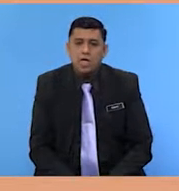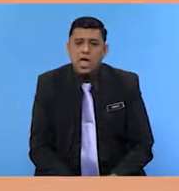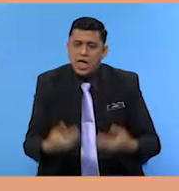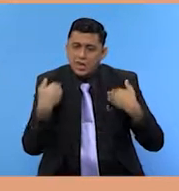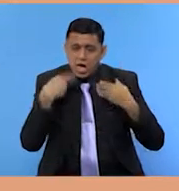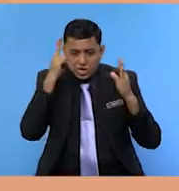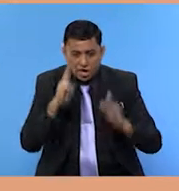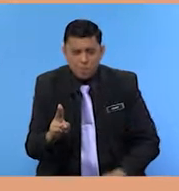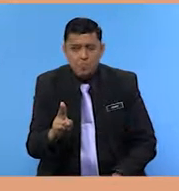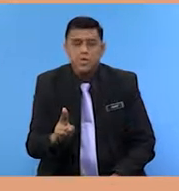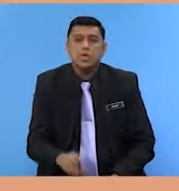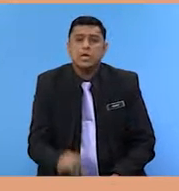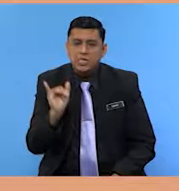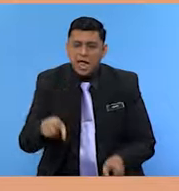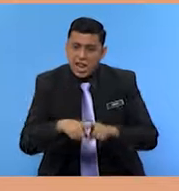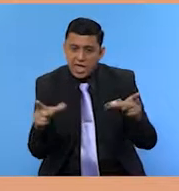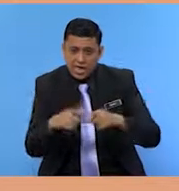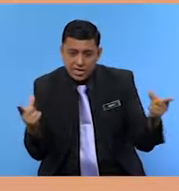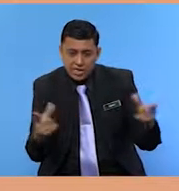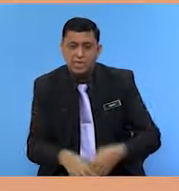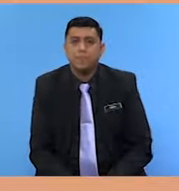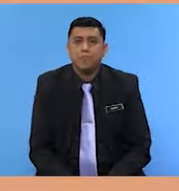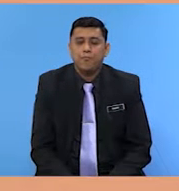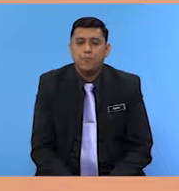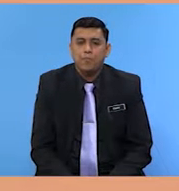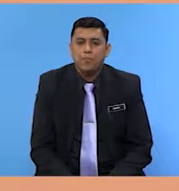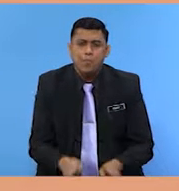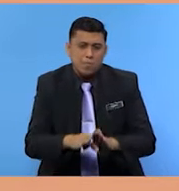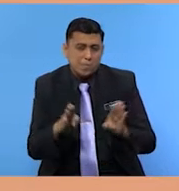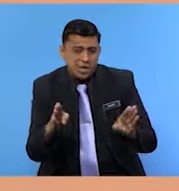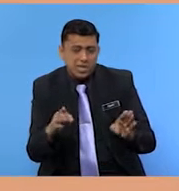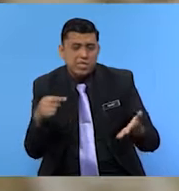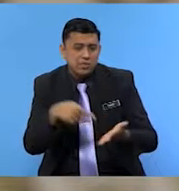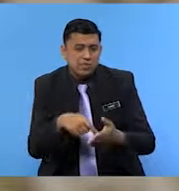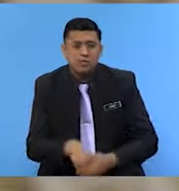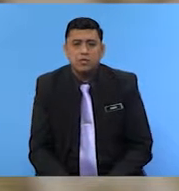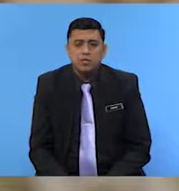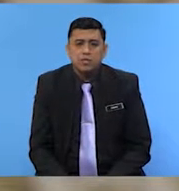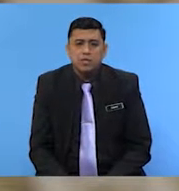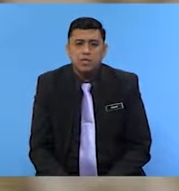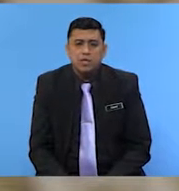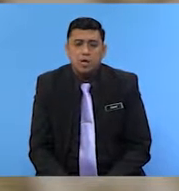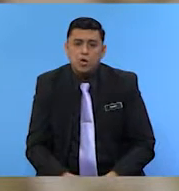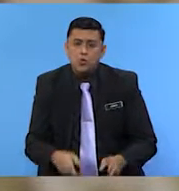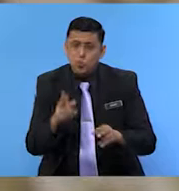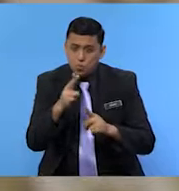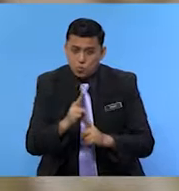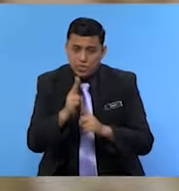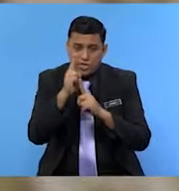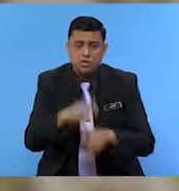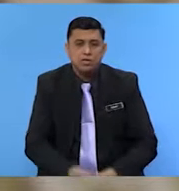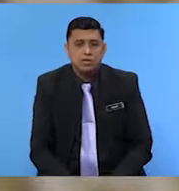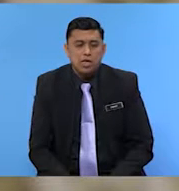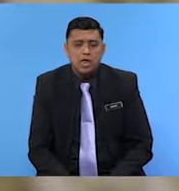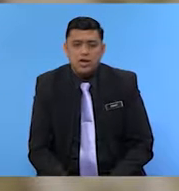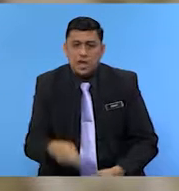dan amalan kebudayaan yang berbeza-beza. Kepelbagaian ini sebenarnya merupakan satu keunikan dan sepatutnya kita raikan